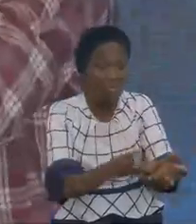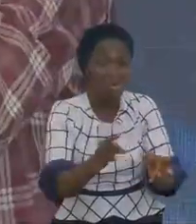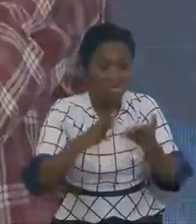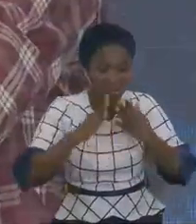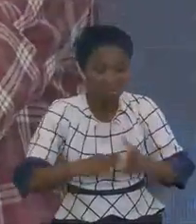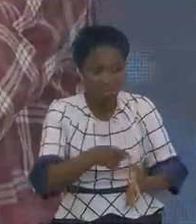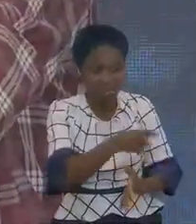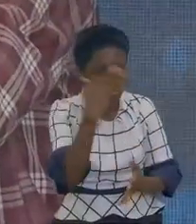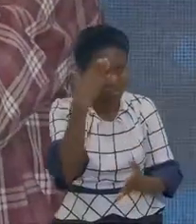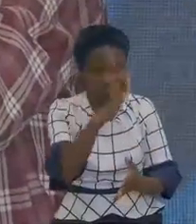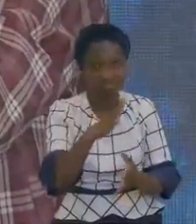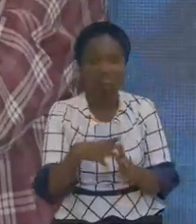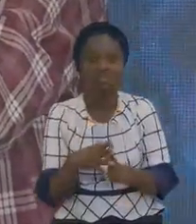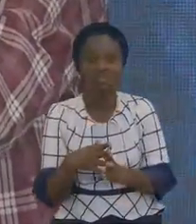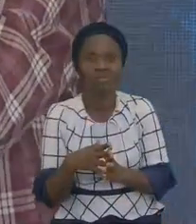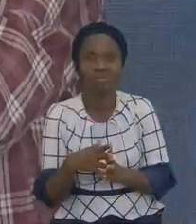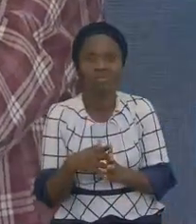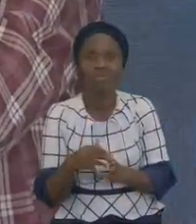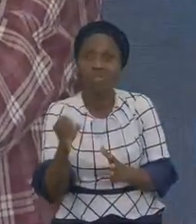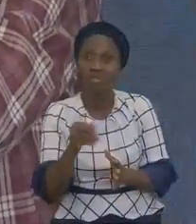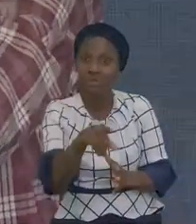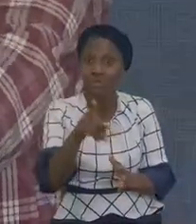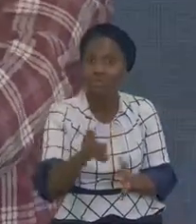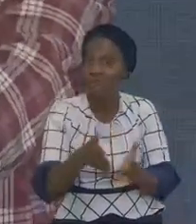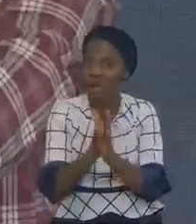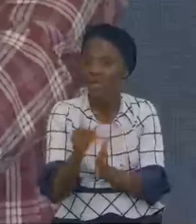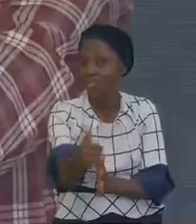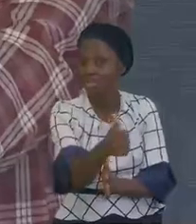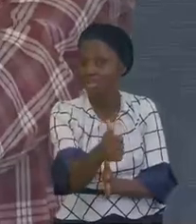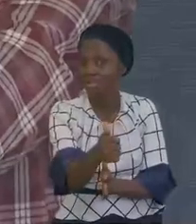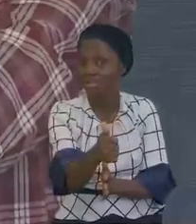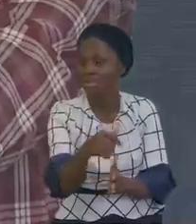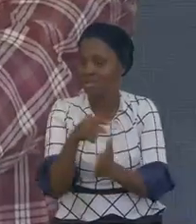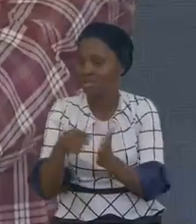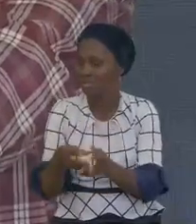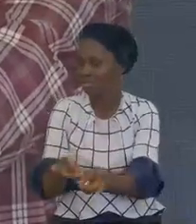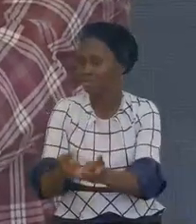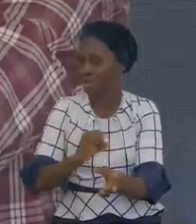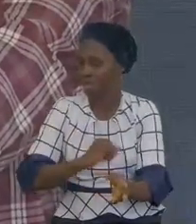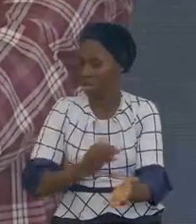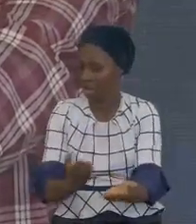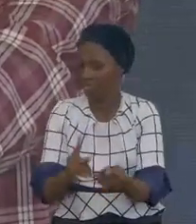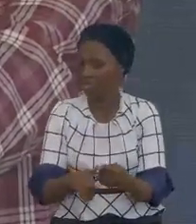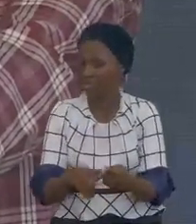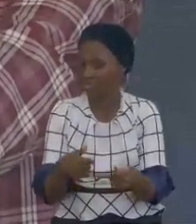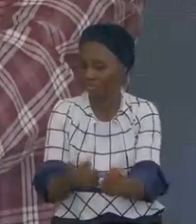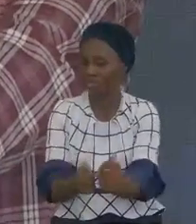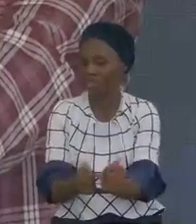Alors pose-toi la question, cette voie-là que je veux suivre, est-ce que c'est la voie de